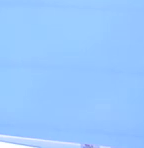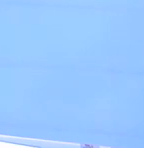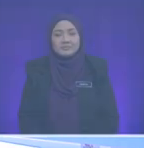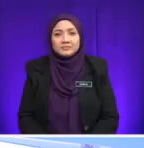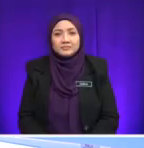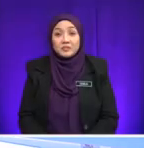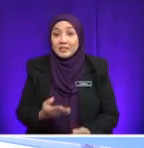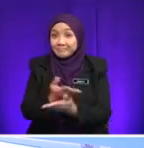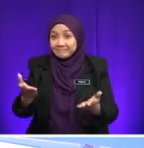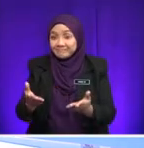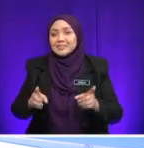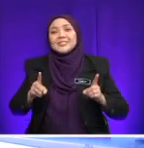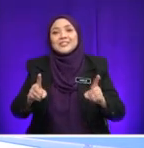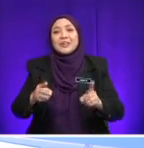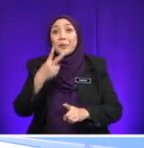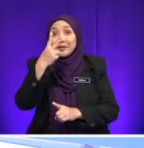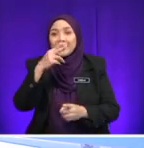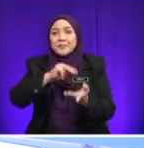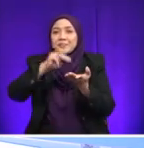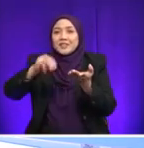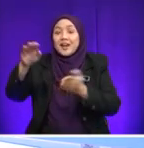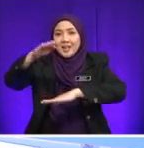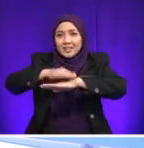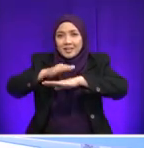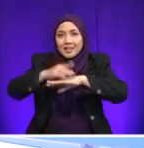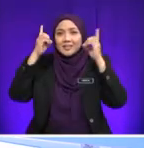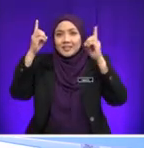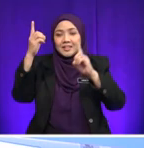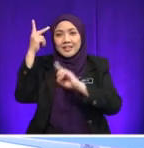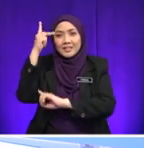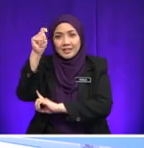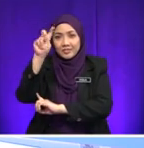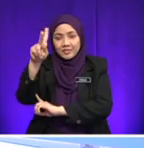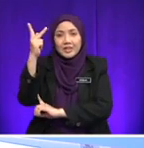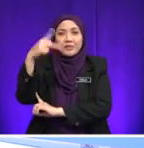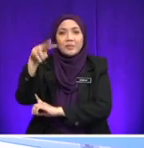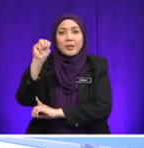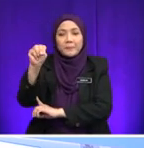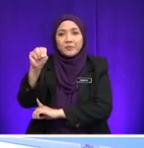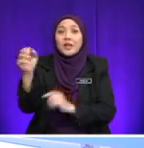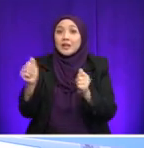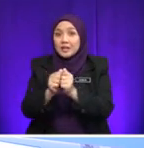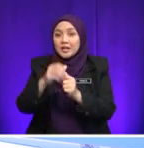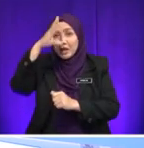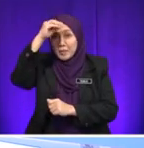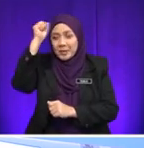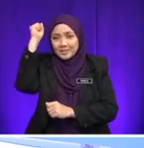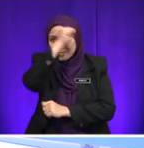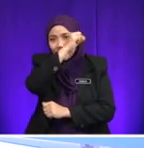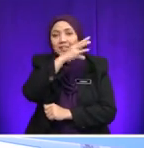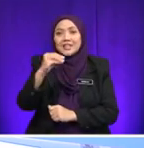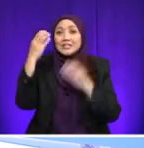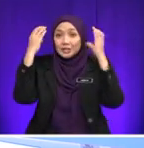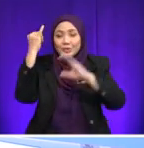anda sedang menonton Menengah Atas di di dwg yang bersama dengan saya bagi mata pelajaran